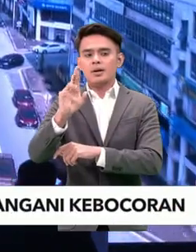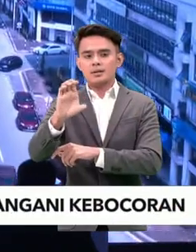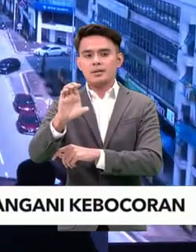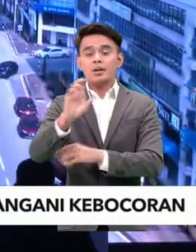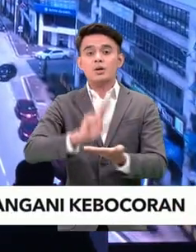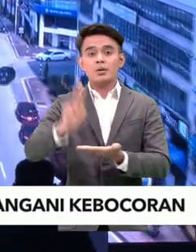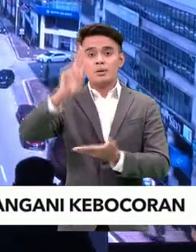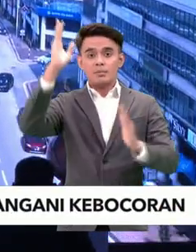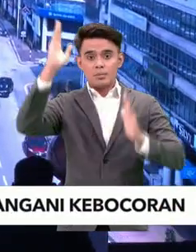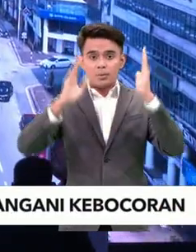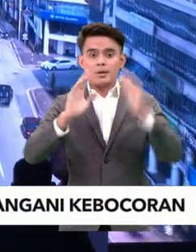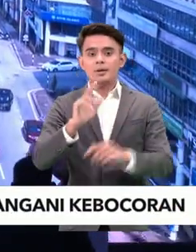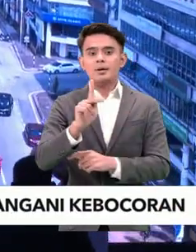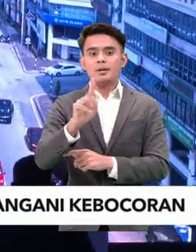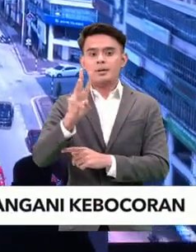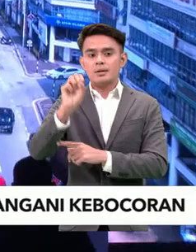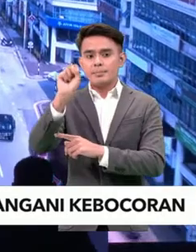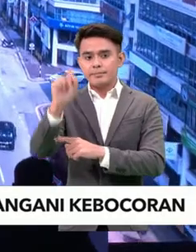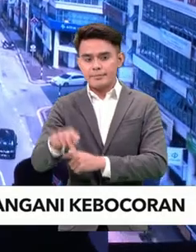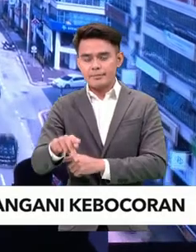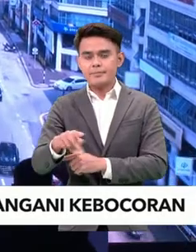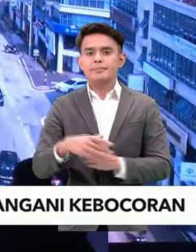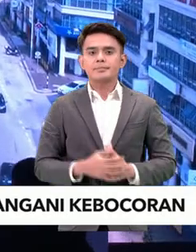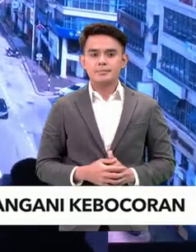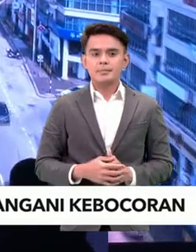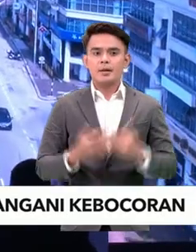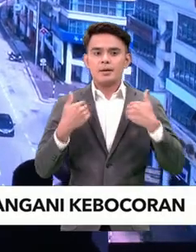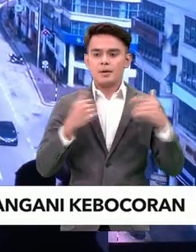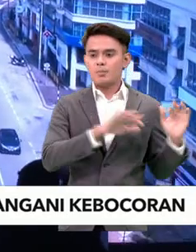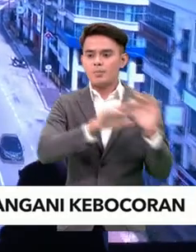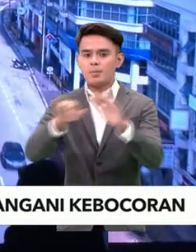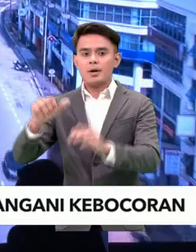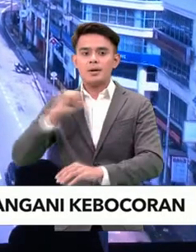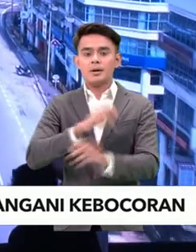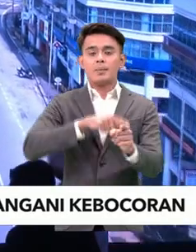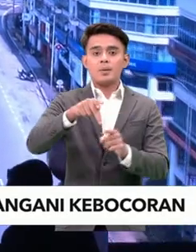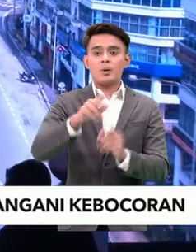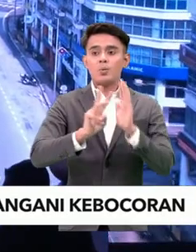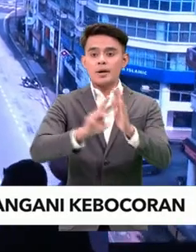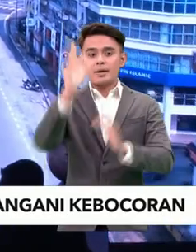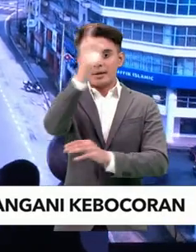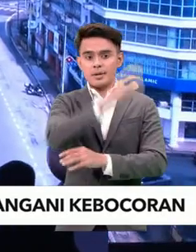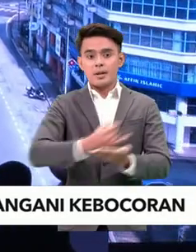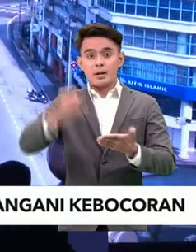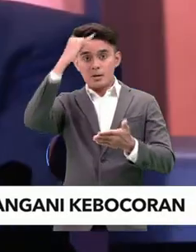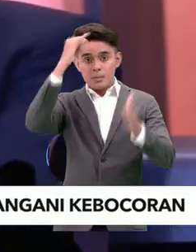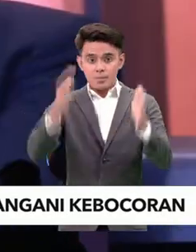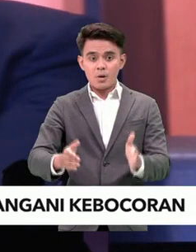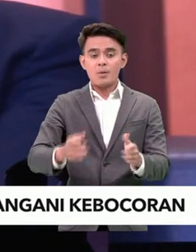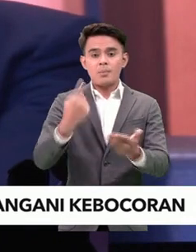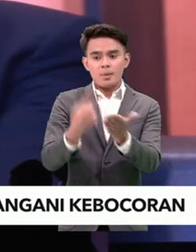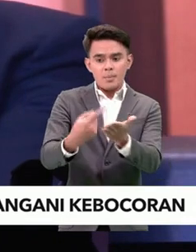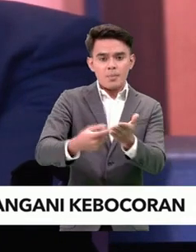Malaya dan Kumpulan Wang Simpanan Pekerja KWSP yang menghimpunkan ahli akademik, wakil kerajaan dan ilmuwan untuk membincangkan